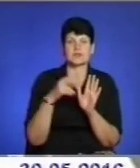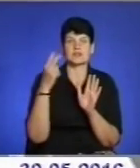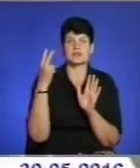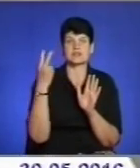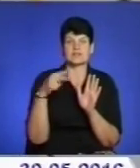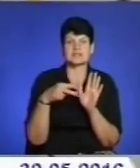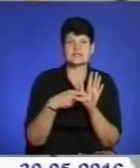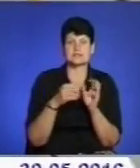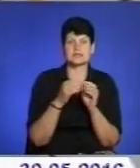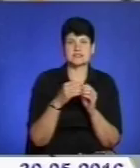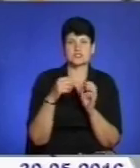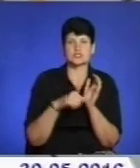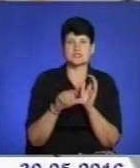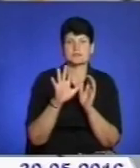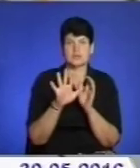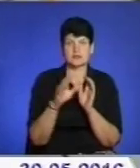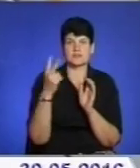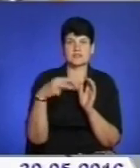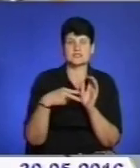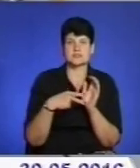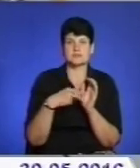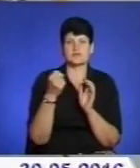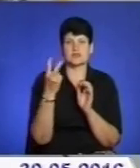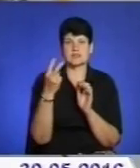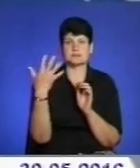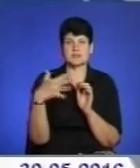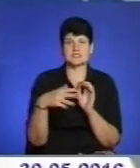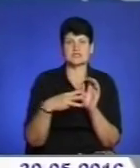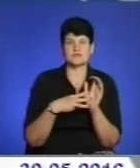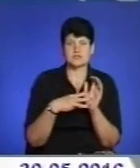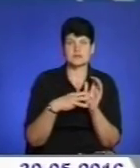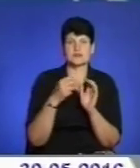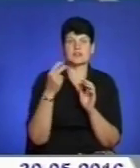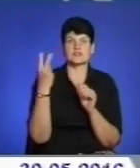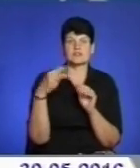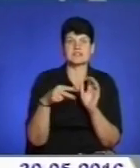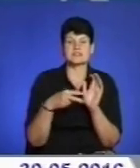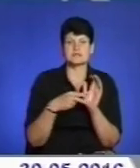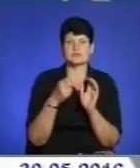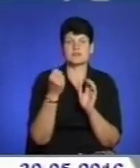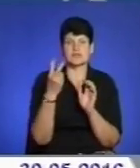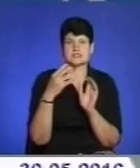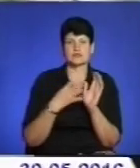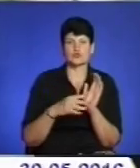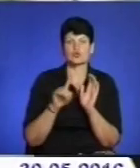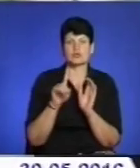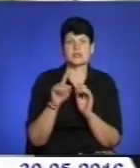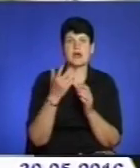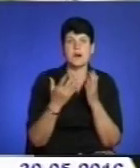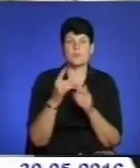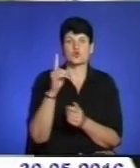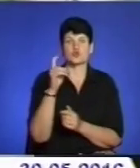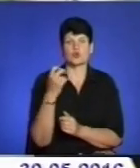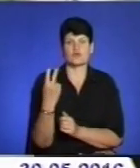10 65, 27 12 58, 27 12 91 або на лінію 102. Працівники